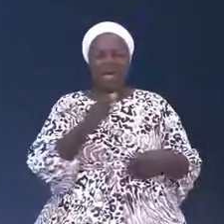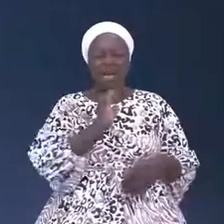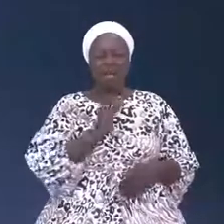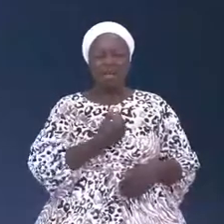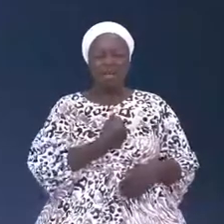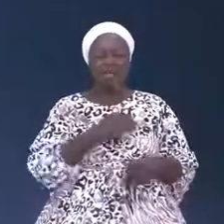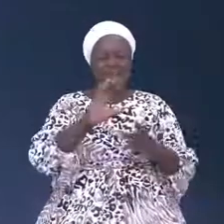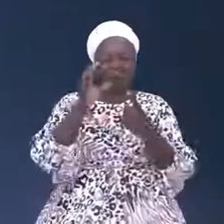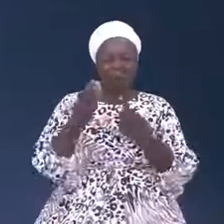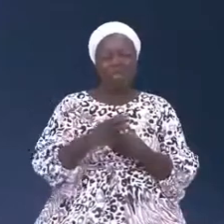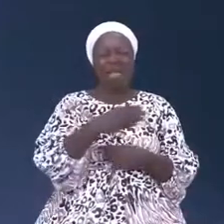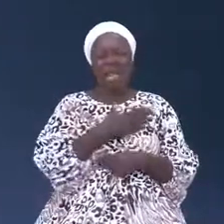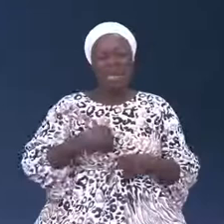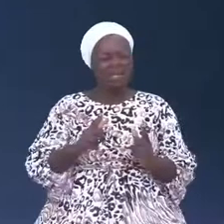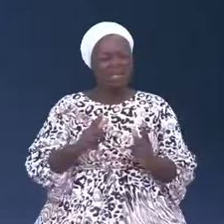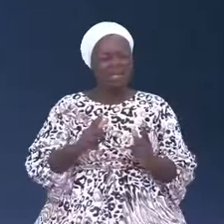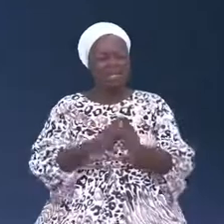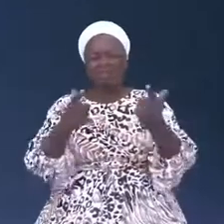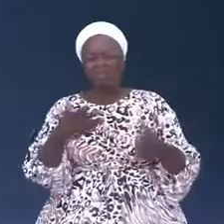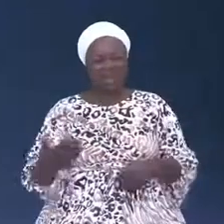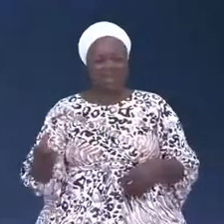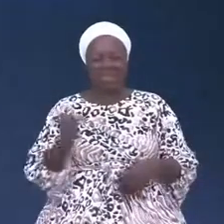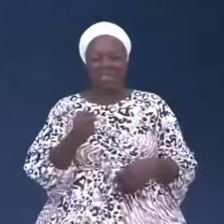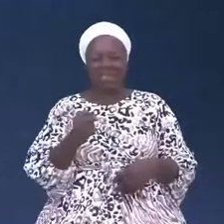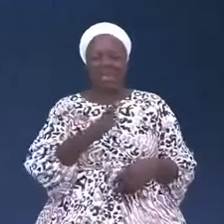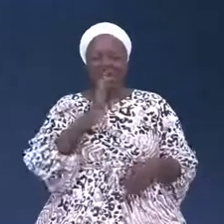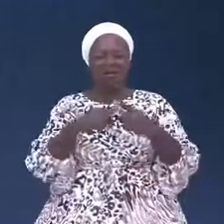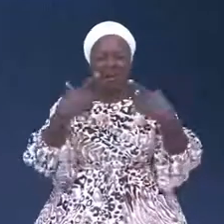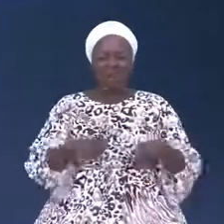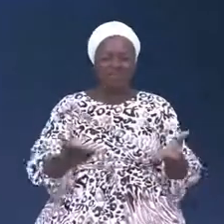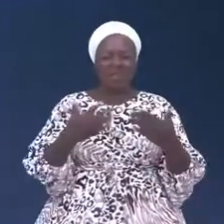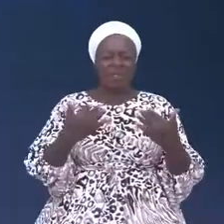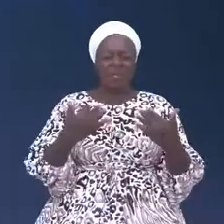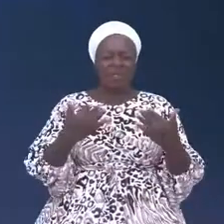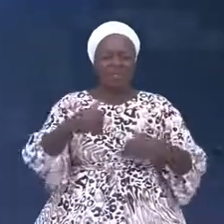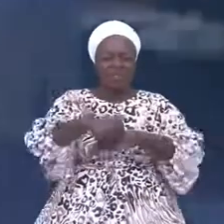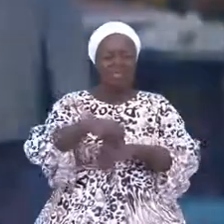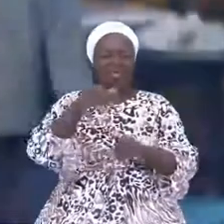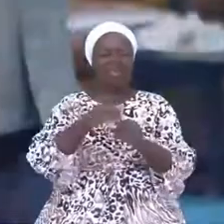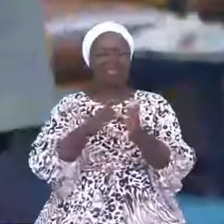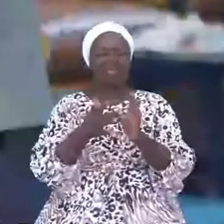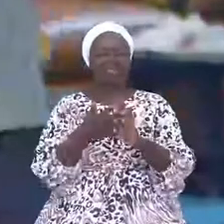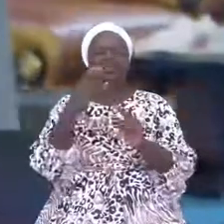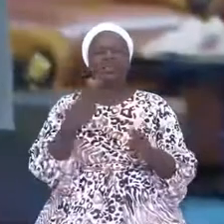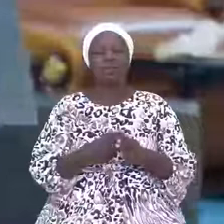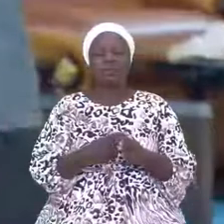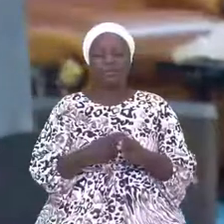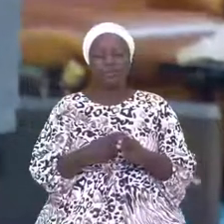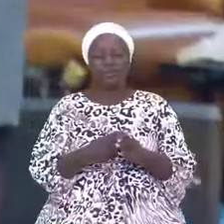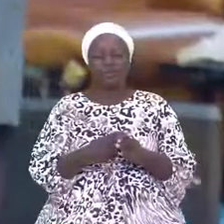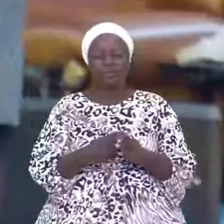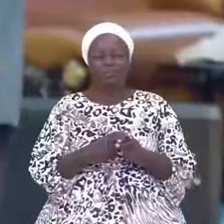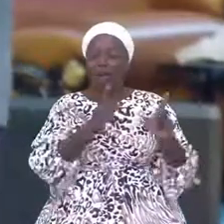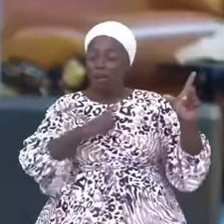notre esprit, tu toucheras notre corps, tu toucheras nos circonstances. Et de grandes choses se produiront ici même